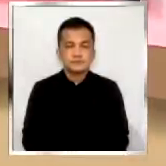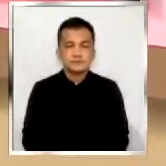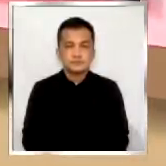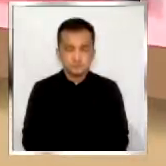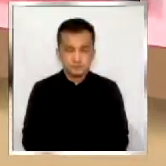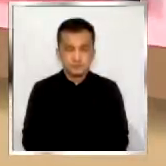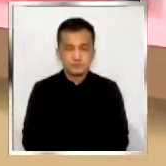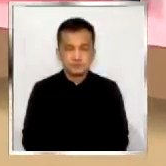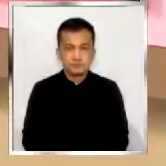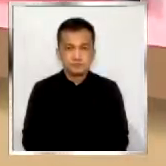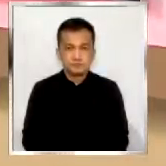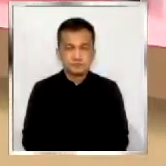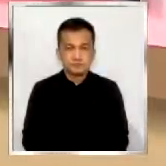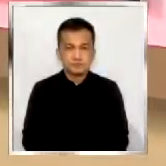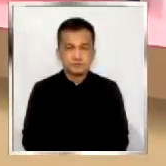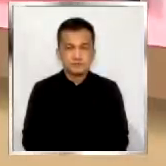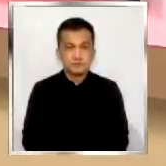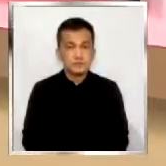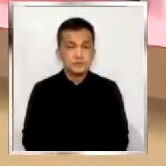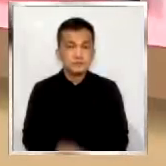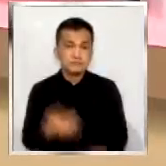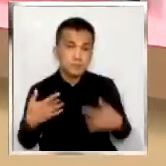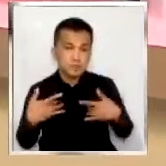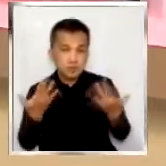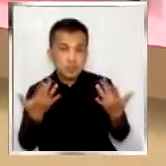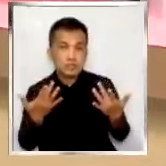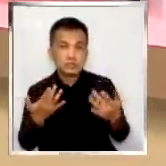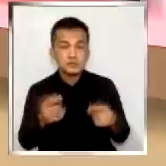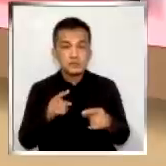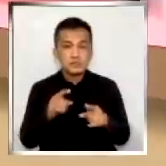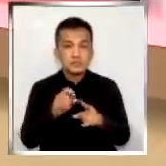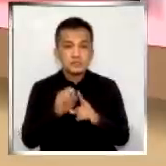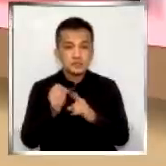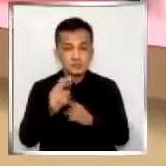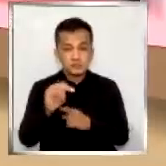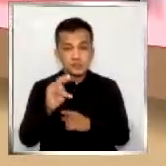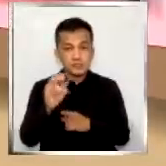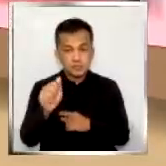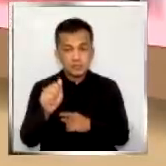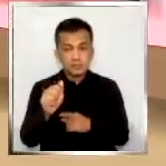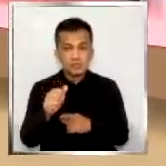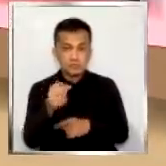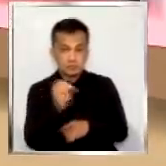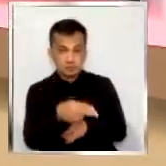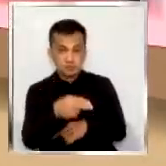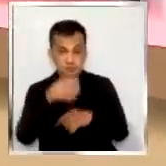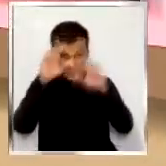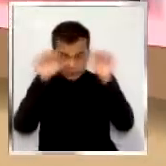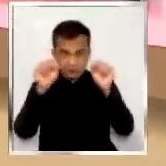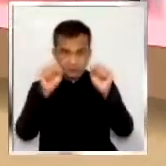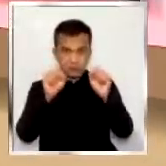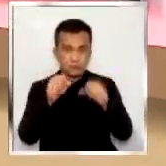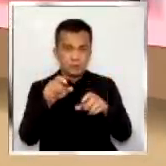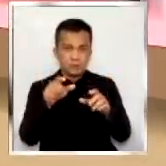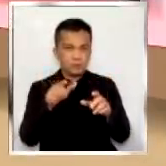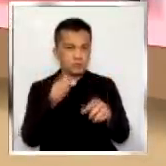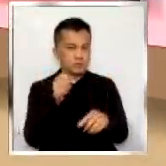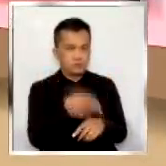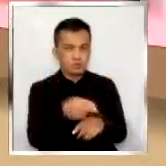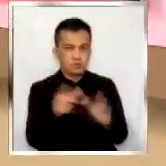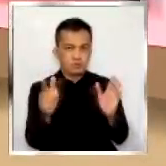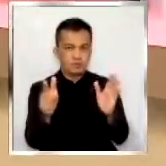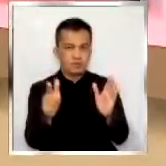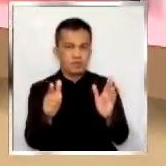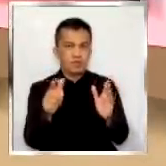Kumustahin naman natin ang sitwasyon sa NAIA kasunod ng utos ni Pangulong Duterte na ipag-mandatory 14-day quarantine ang mga manggagaling sa